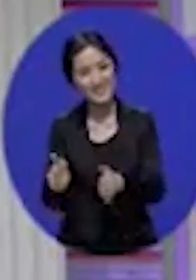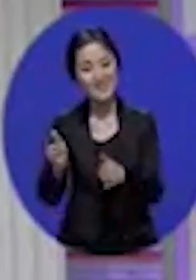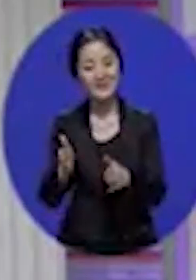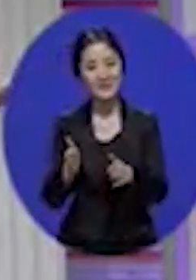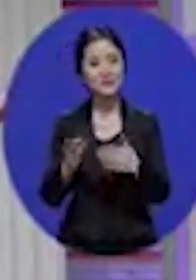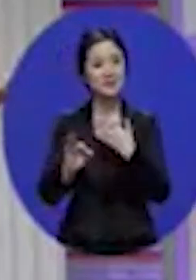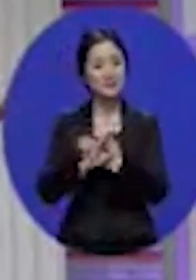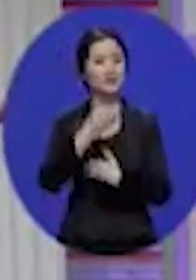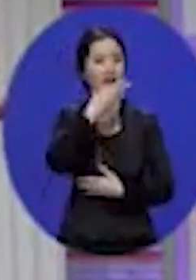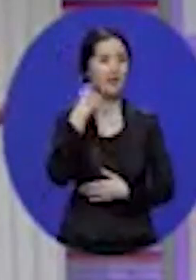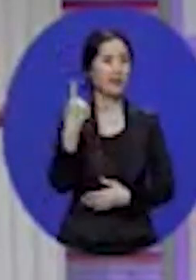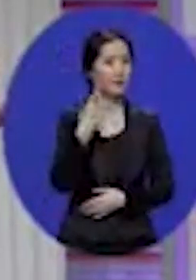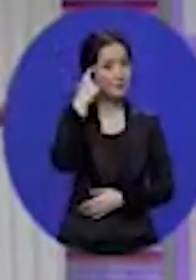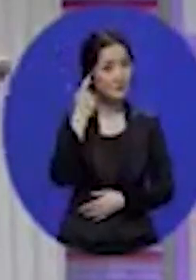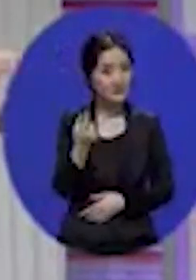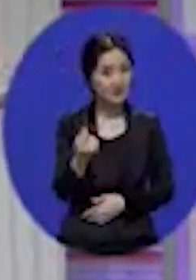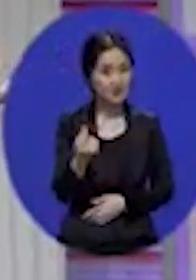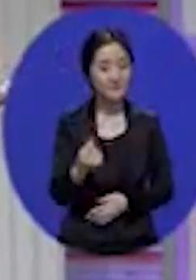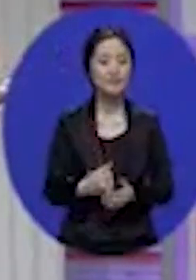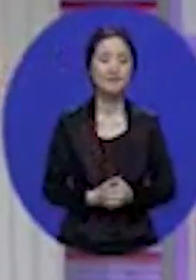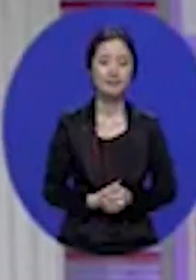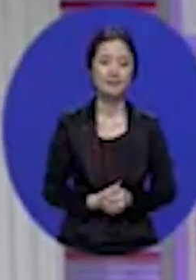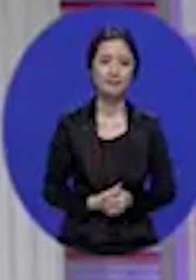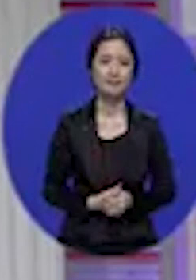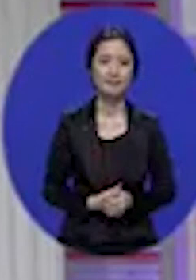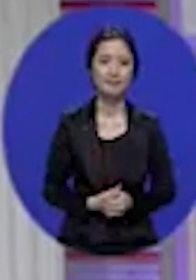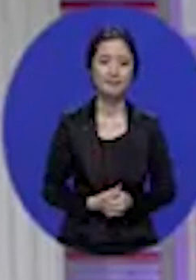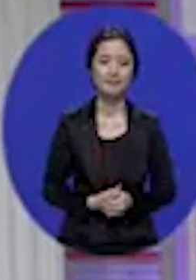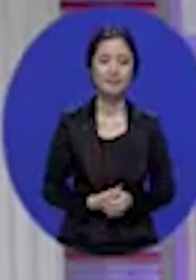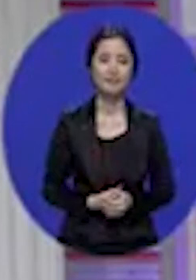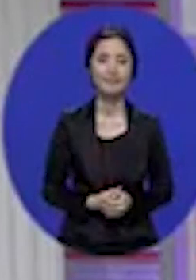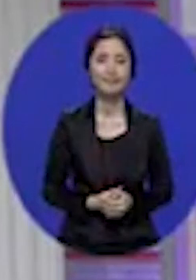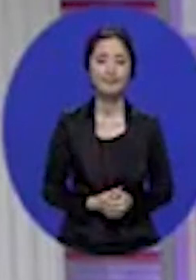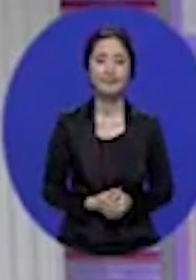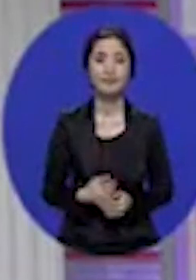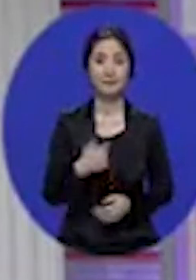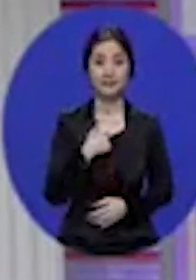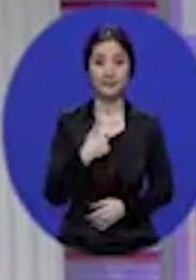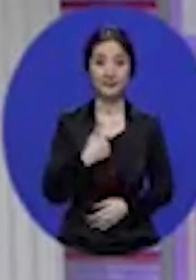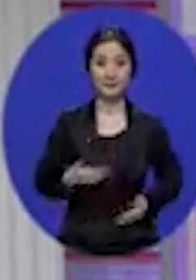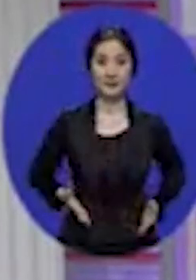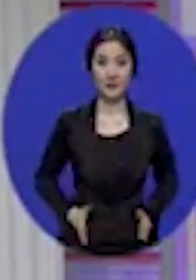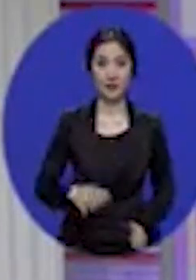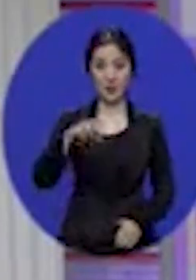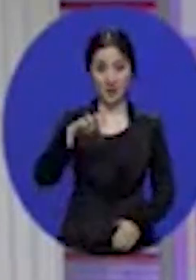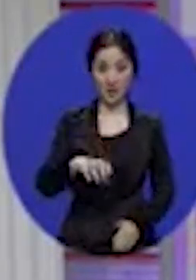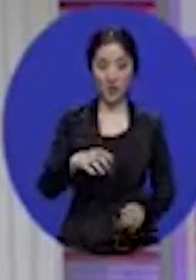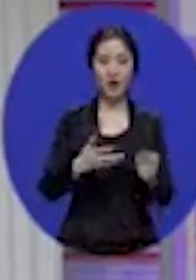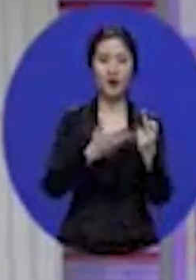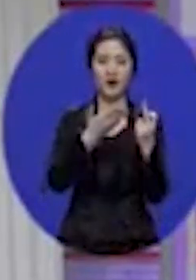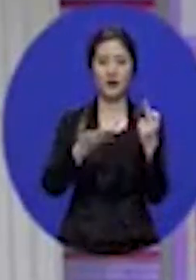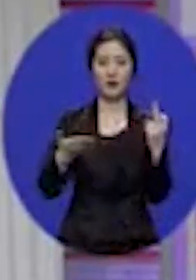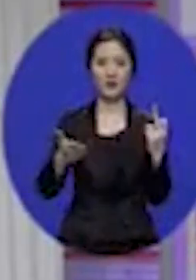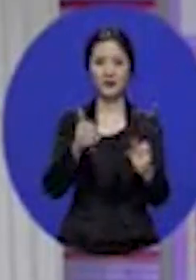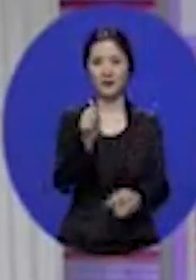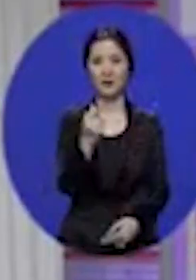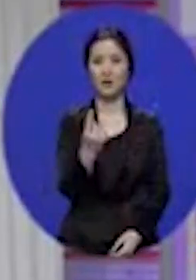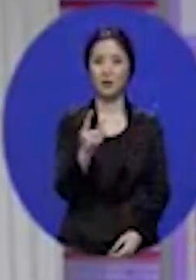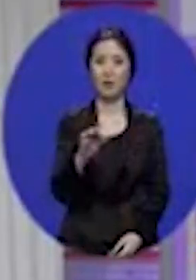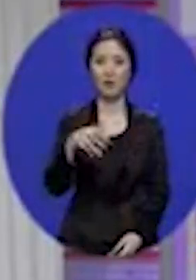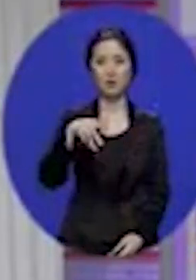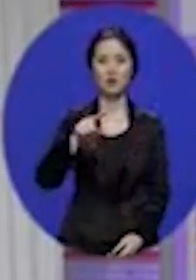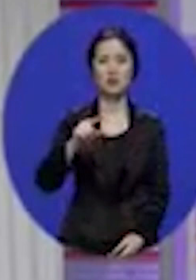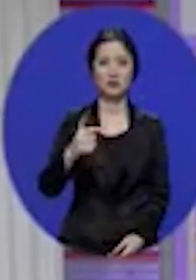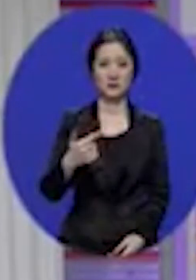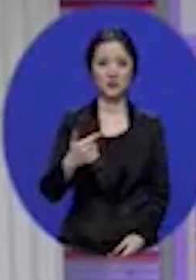목적은 행복 아닐까요? 그렇잖아요. 저는 강원도 홍천이라는 가장 그